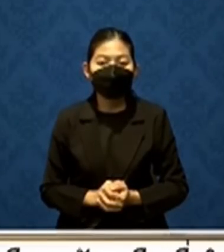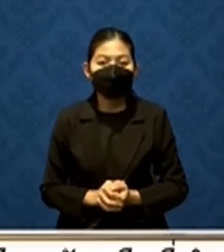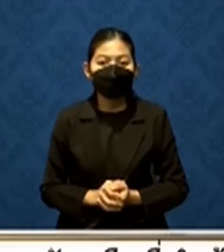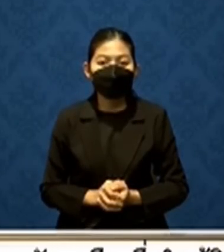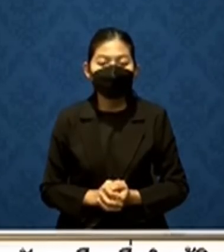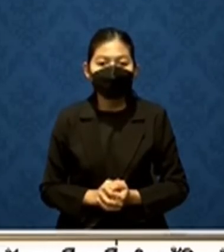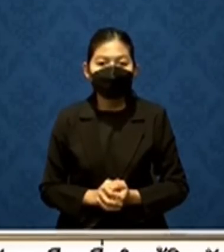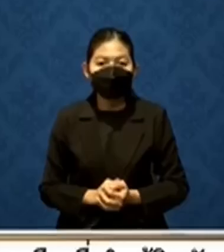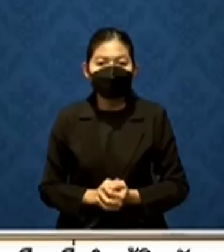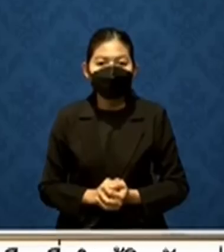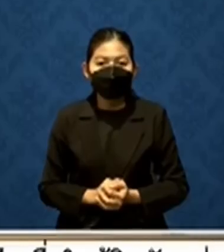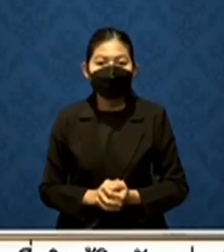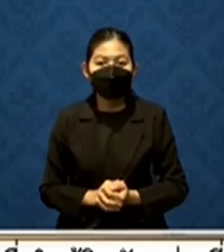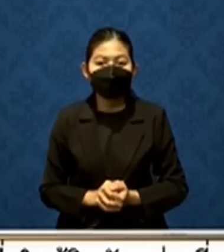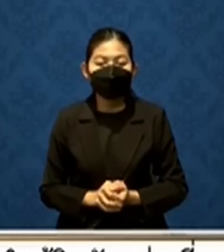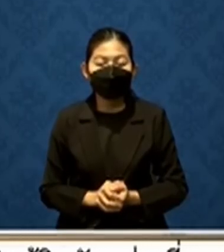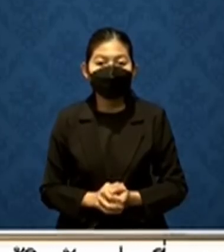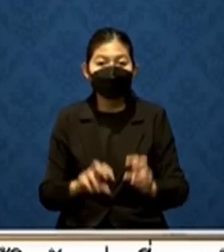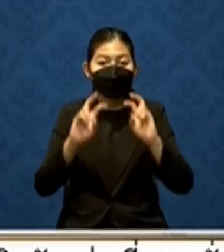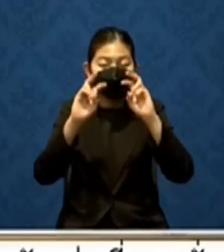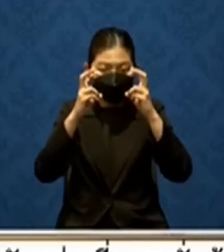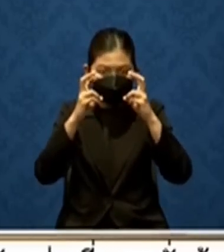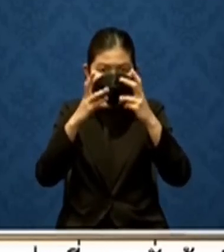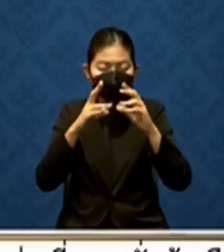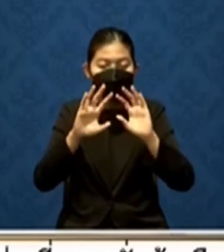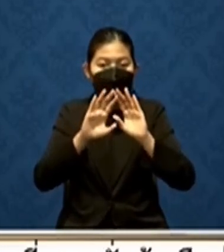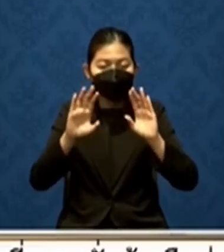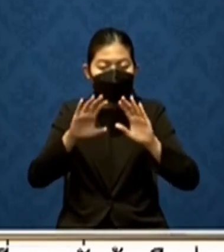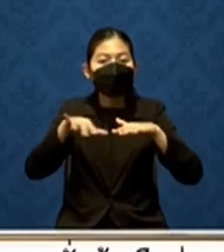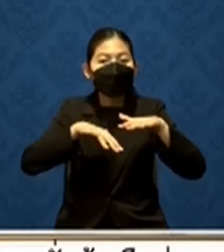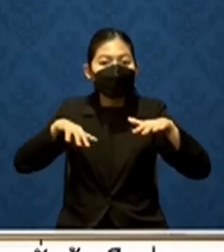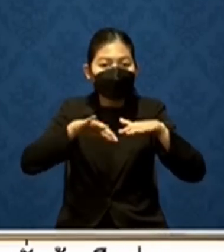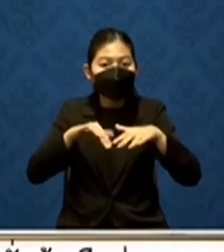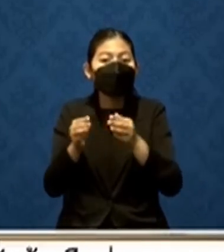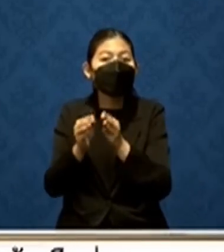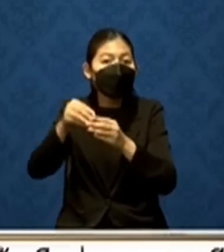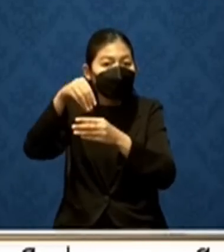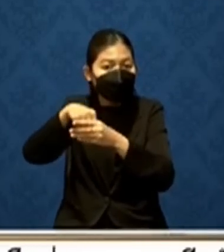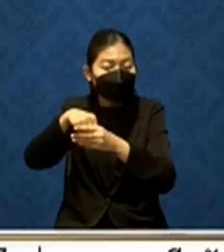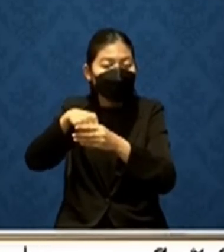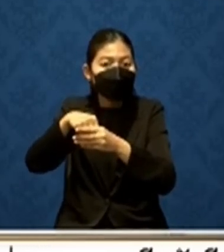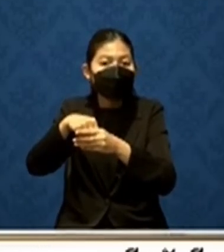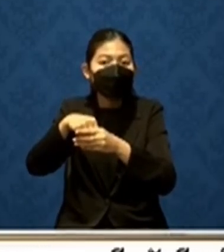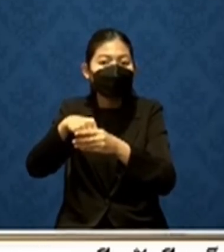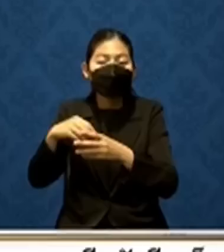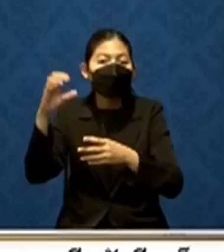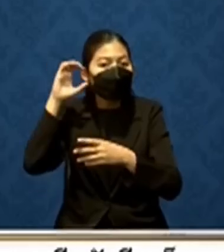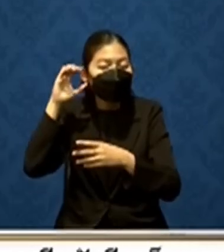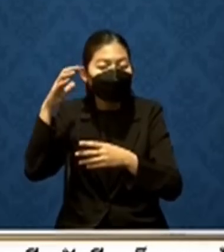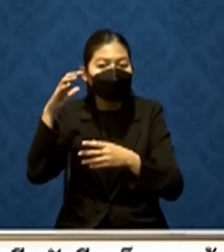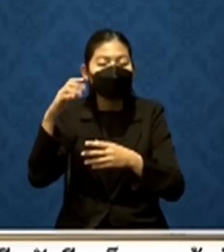คะเดี๋ยวติขอเปิดอภิปรายทั่วไปเพื่อลงมติไม่ไว้วางใจ